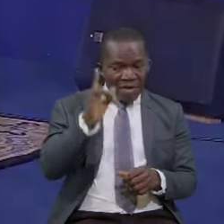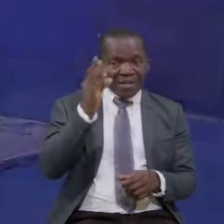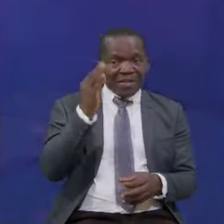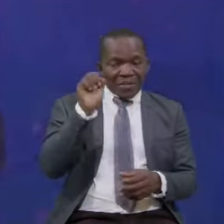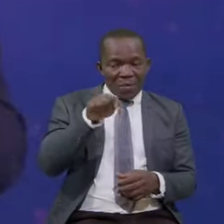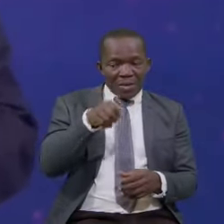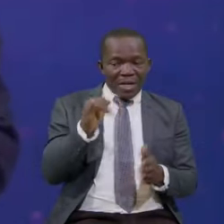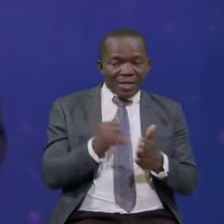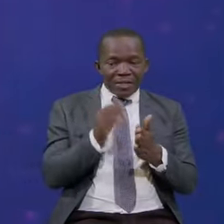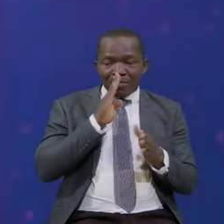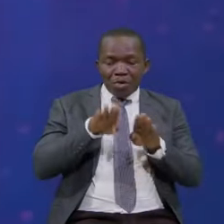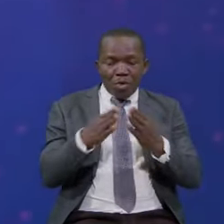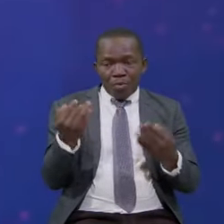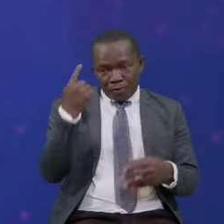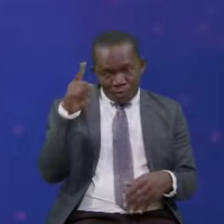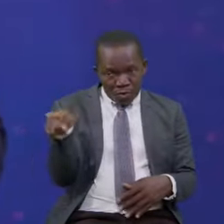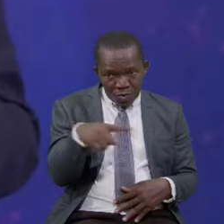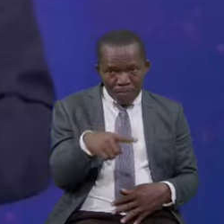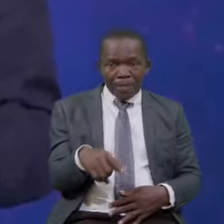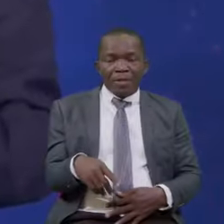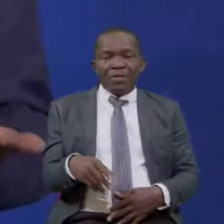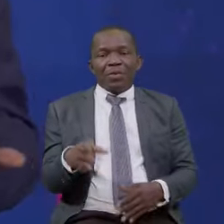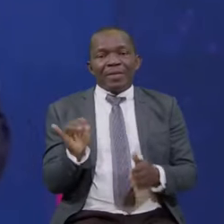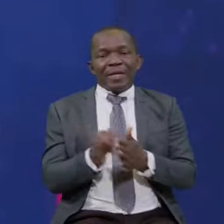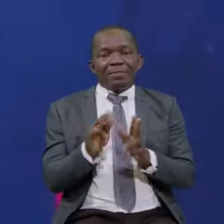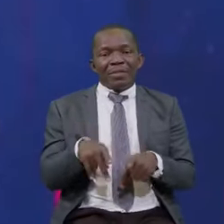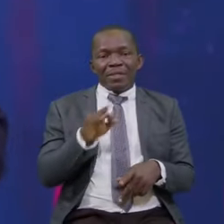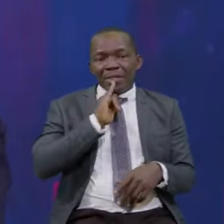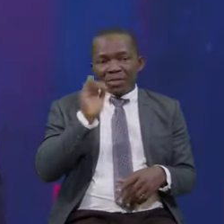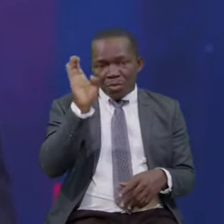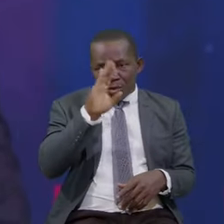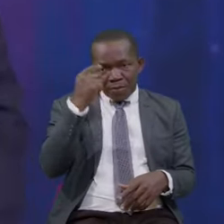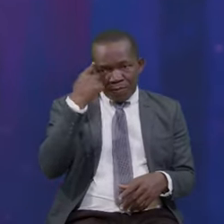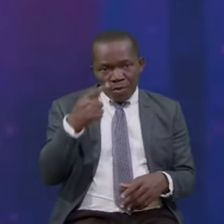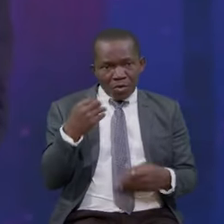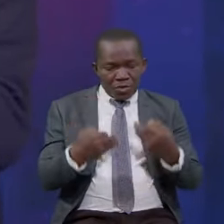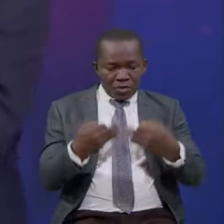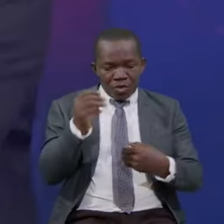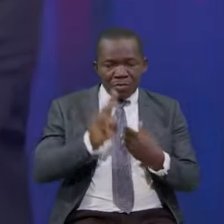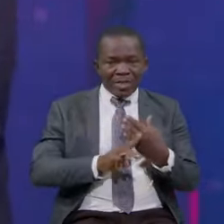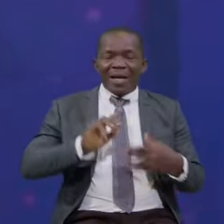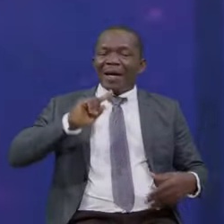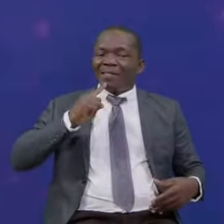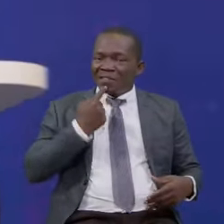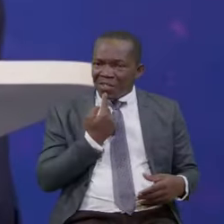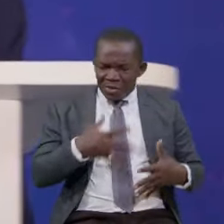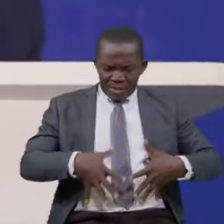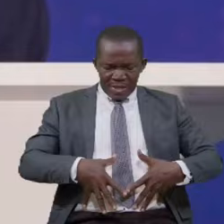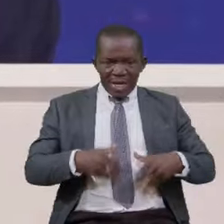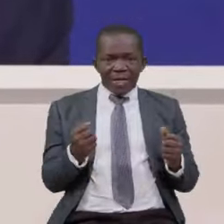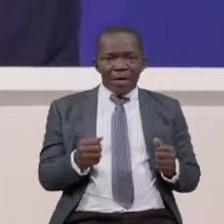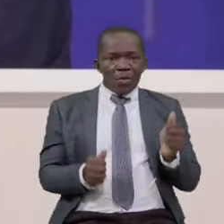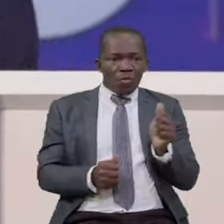jugement et l'ardeur d'un feu qui dévorera les rebelles maintenant